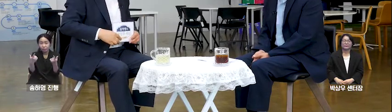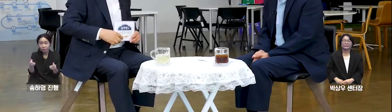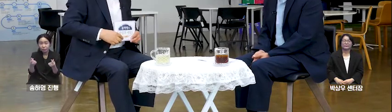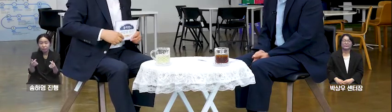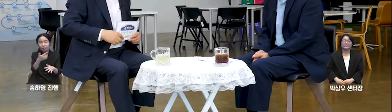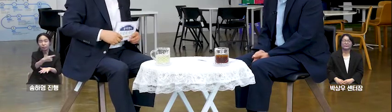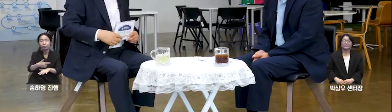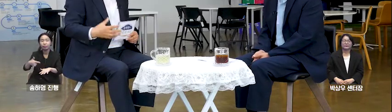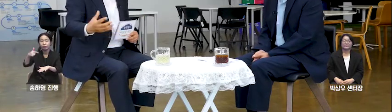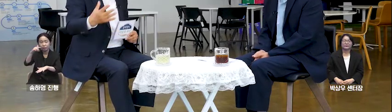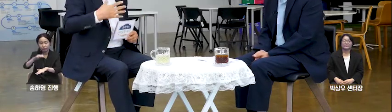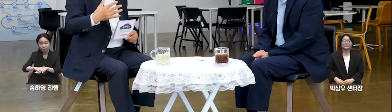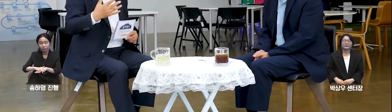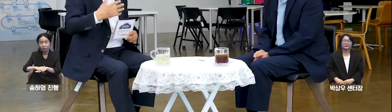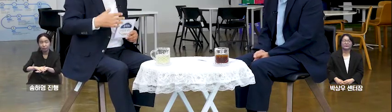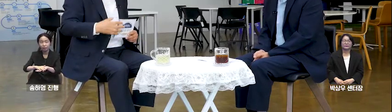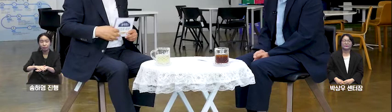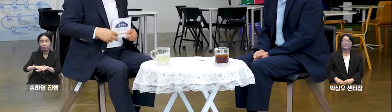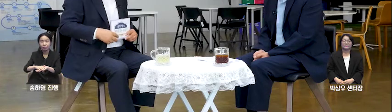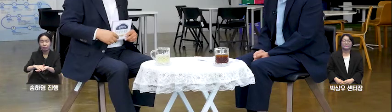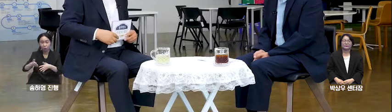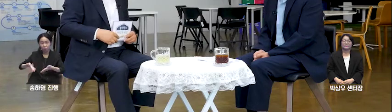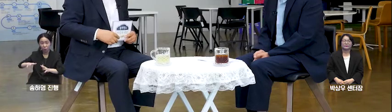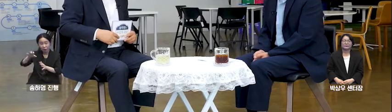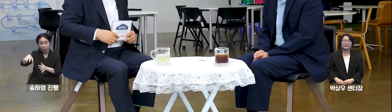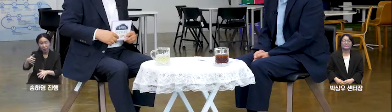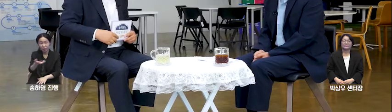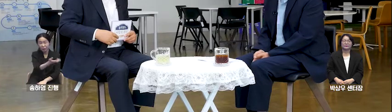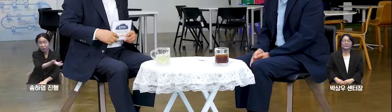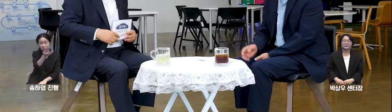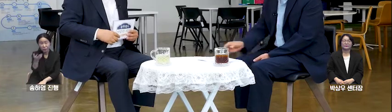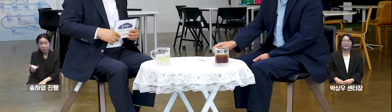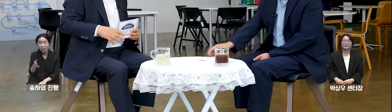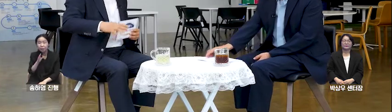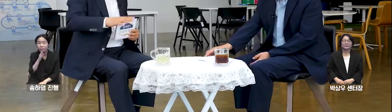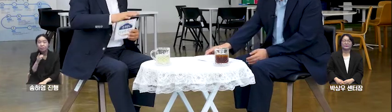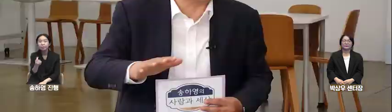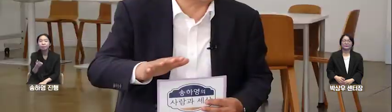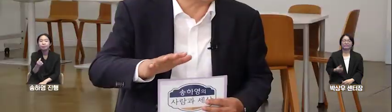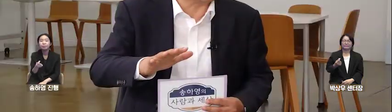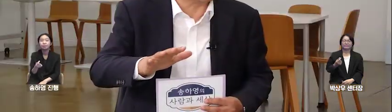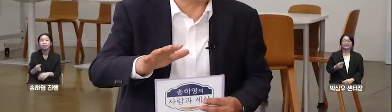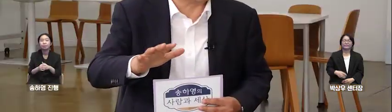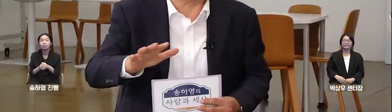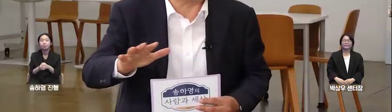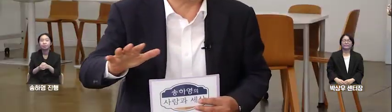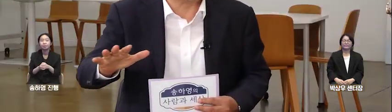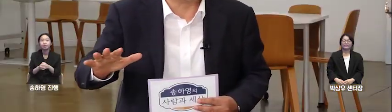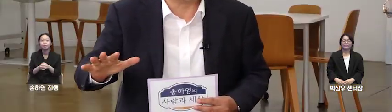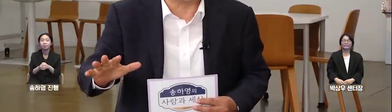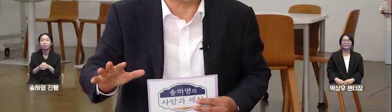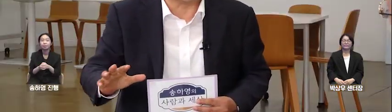대전으로 원래 고향으로 돌아오셨군요. 근데 이제 옛날